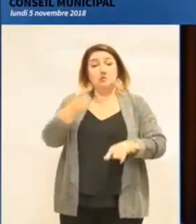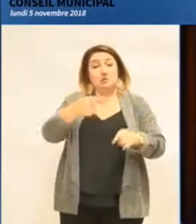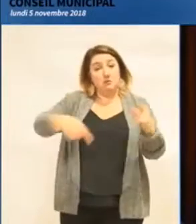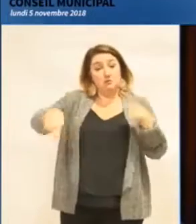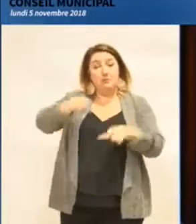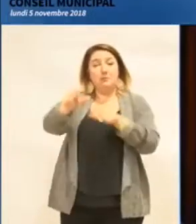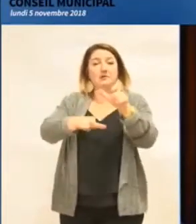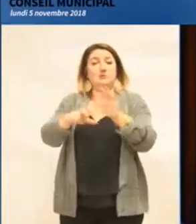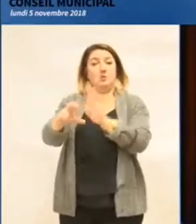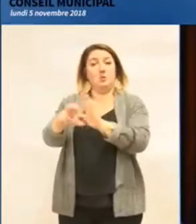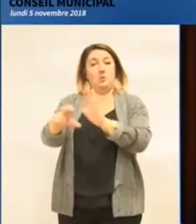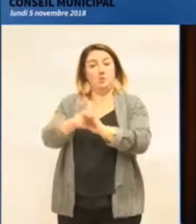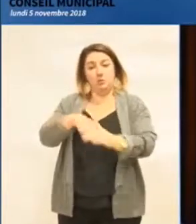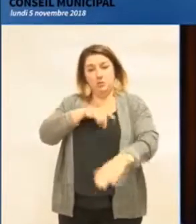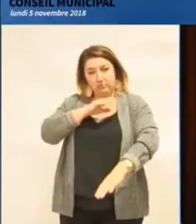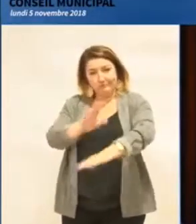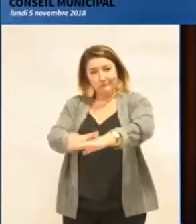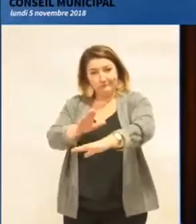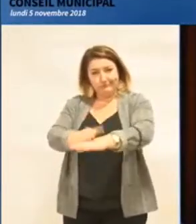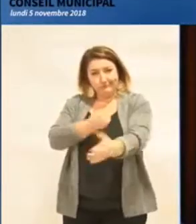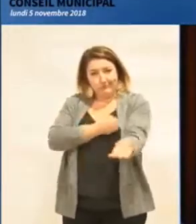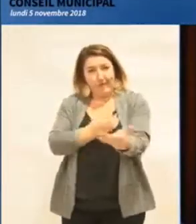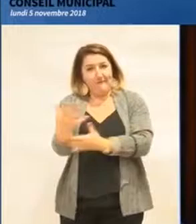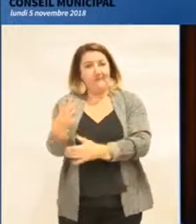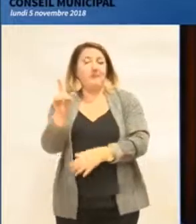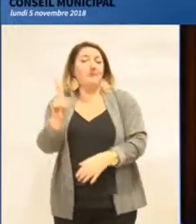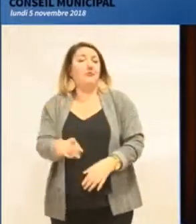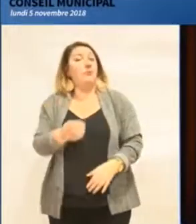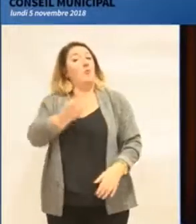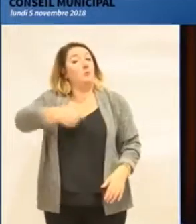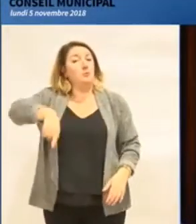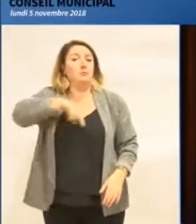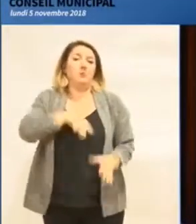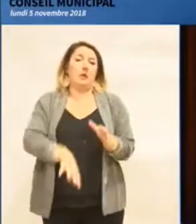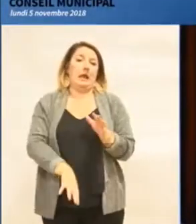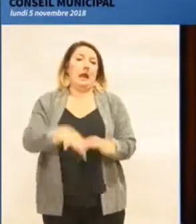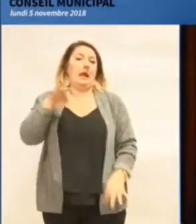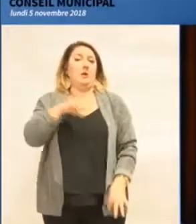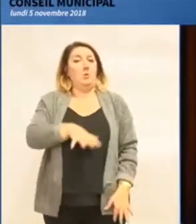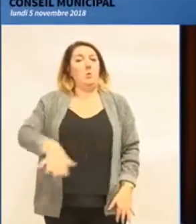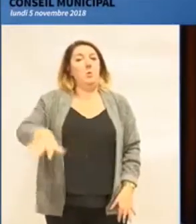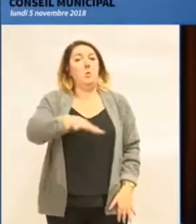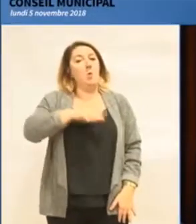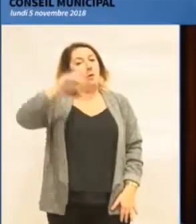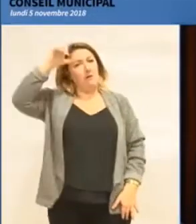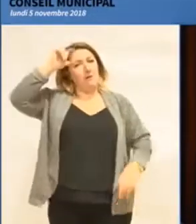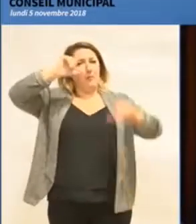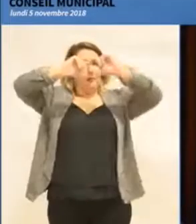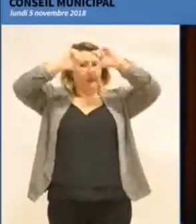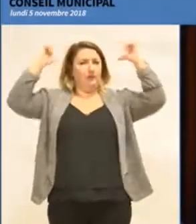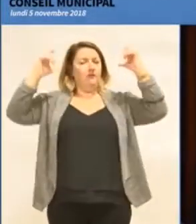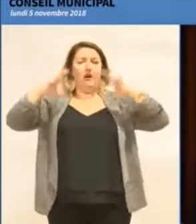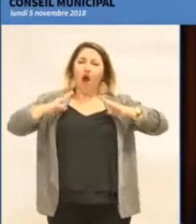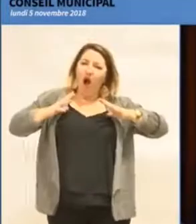lequel nous, élus locaux de la République, sommes extrêmement mobilisés. Et parce que ces